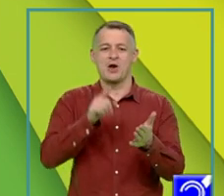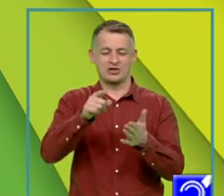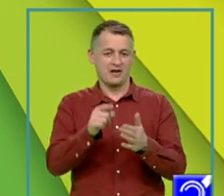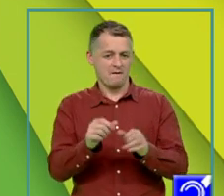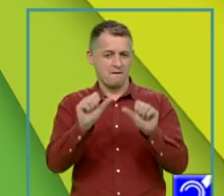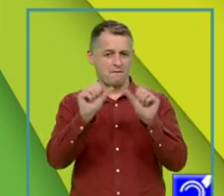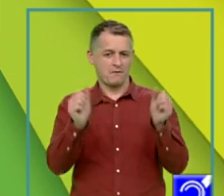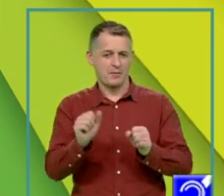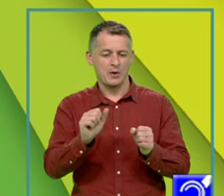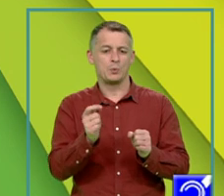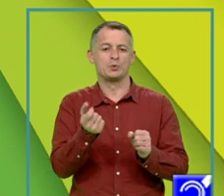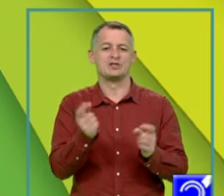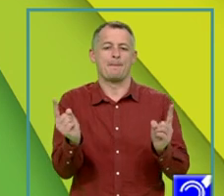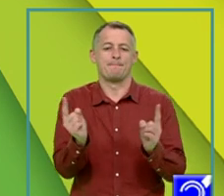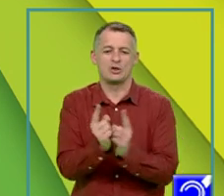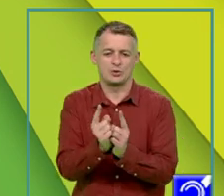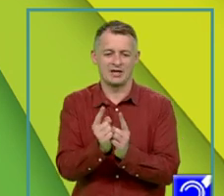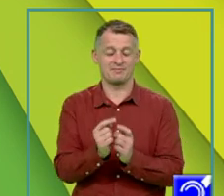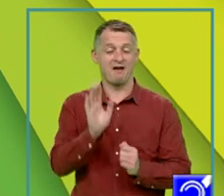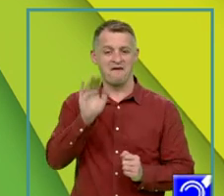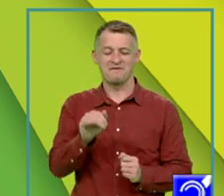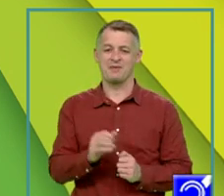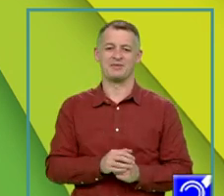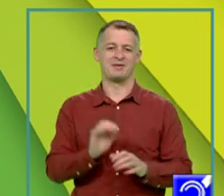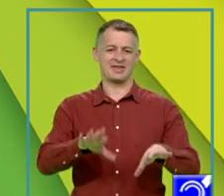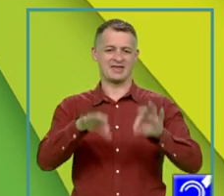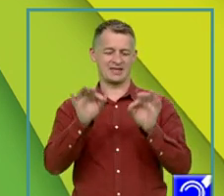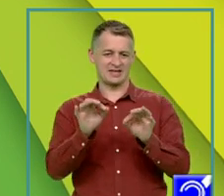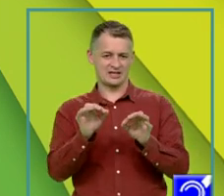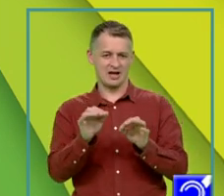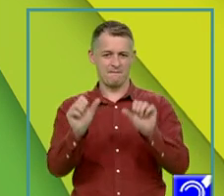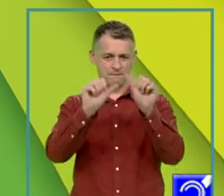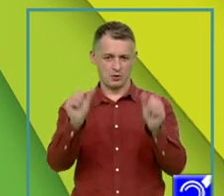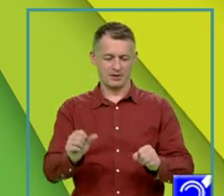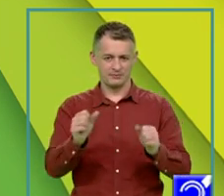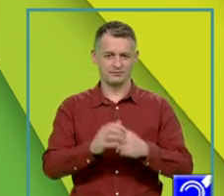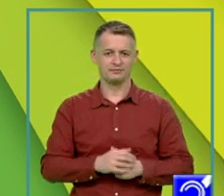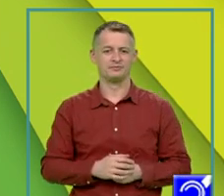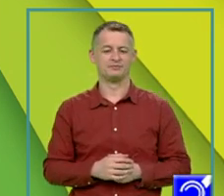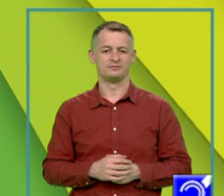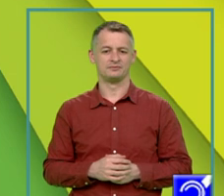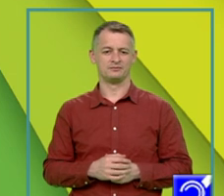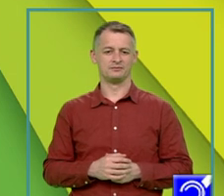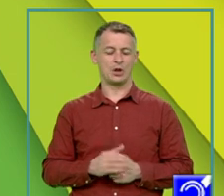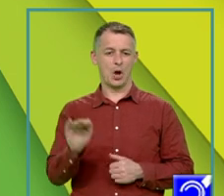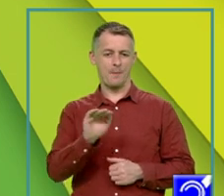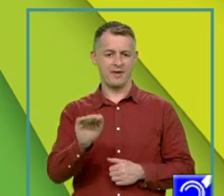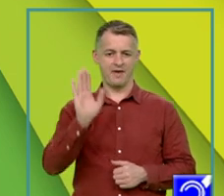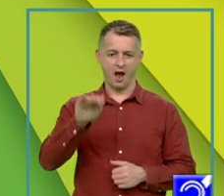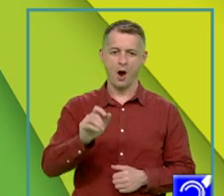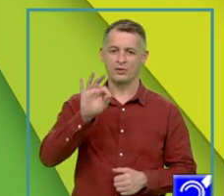o formă un pic prescurtata și avem identitate ca formă la copiii au